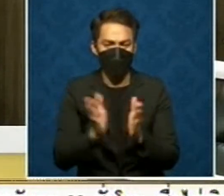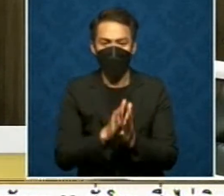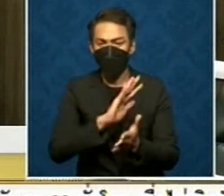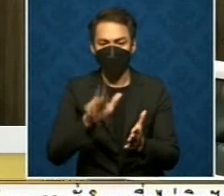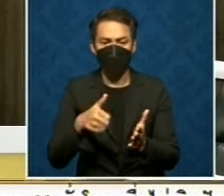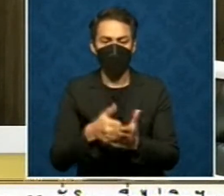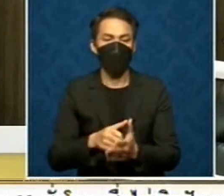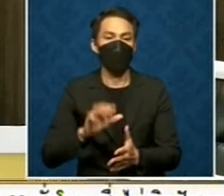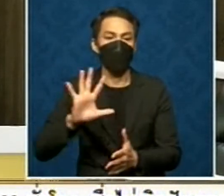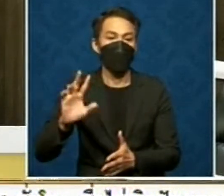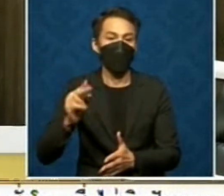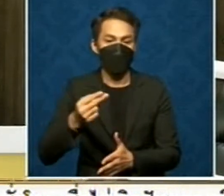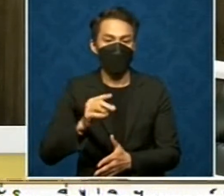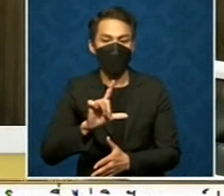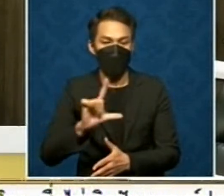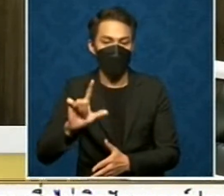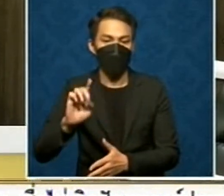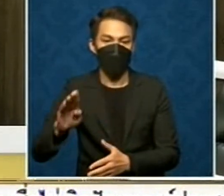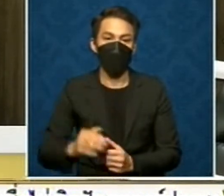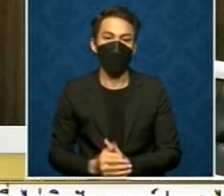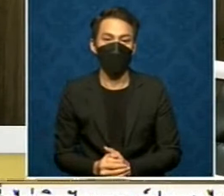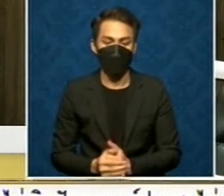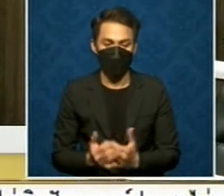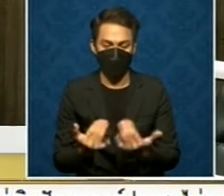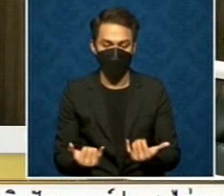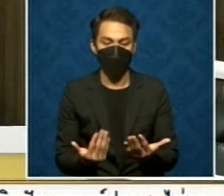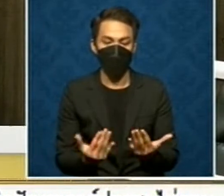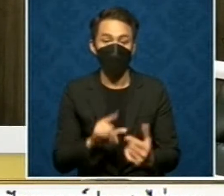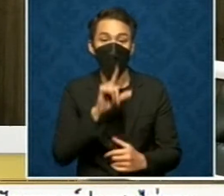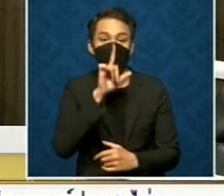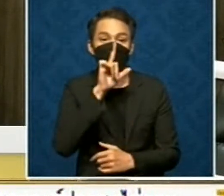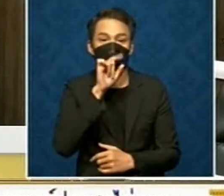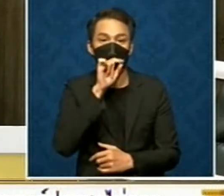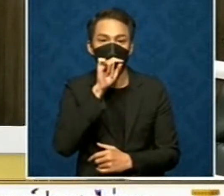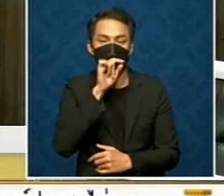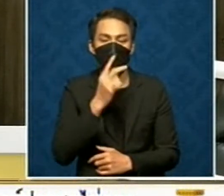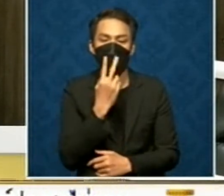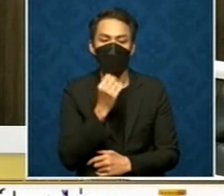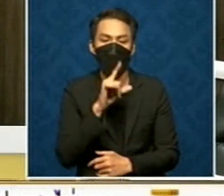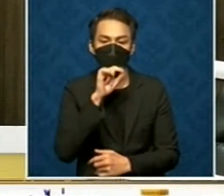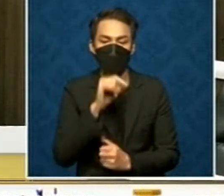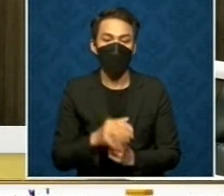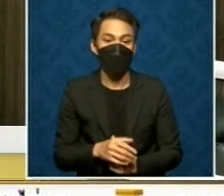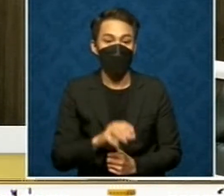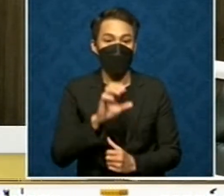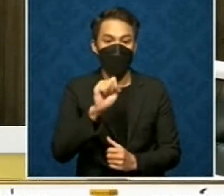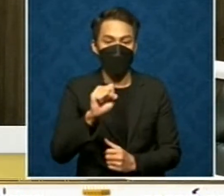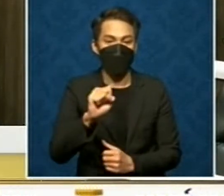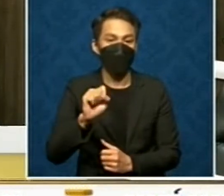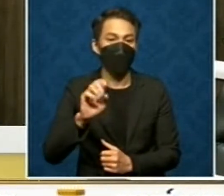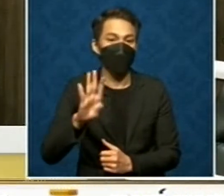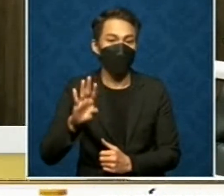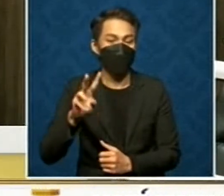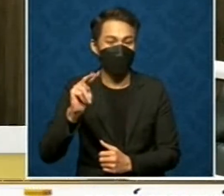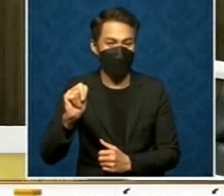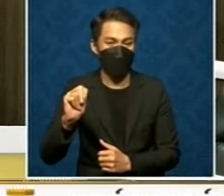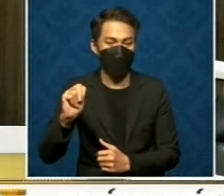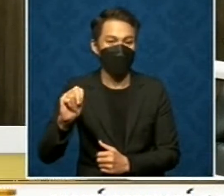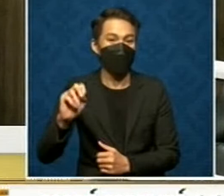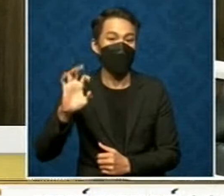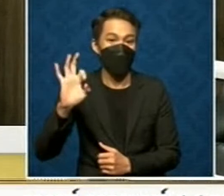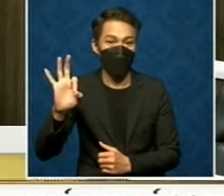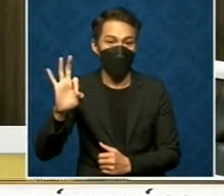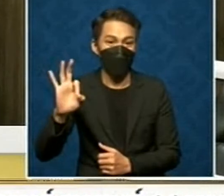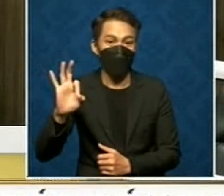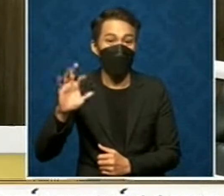าทแตทบาพัครัปีนี้เตรยเจอหวดนกH5N6ตอนนี้ส่ทพูดกันเหมือน